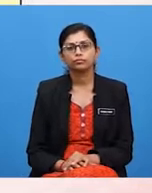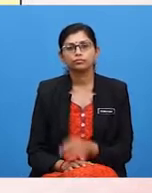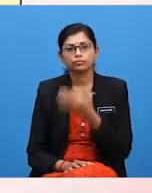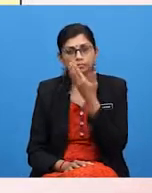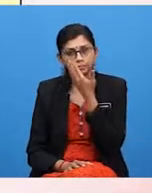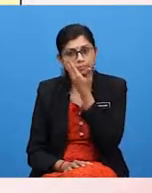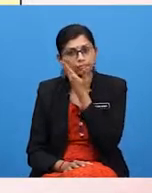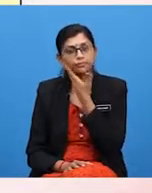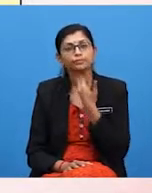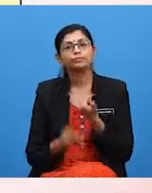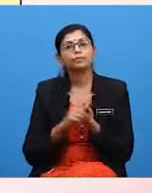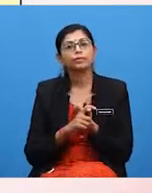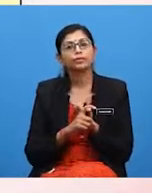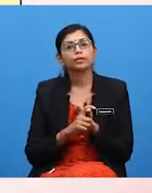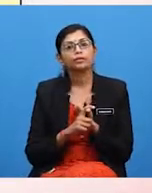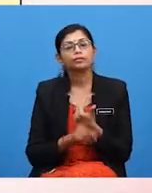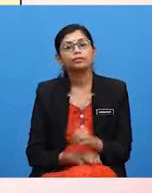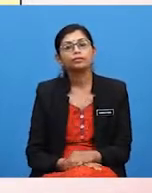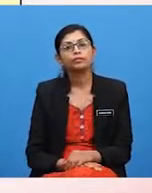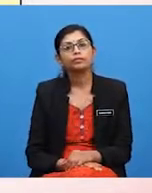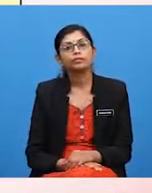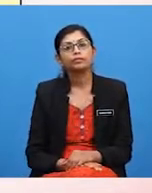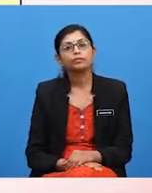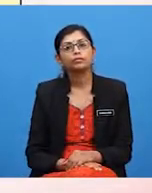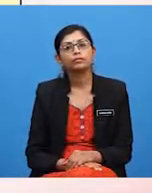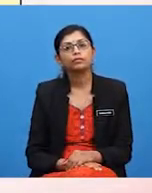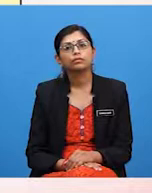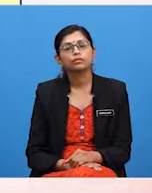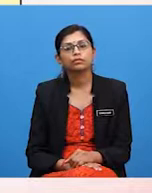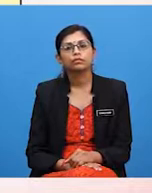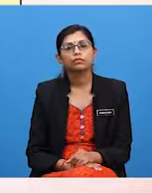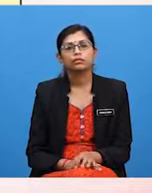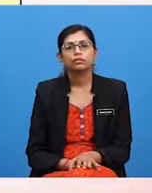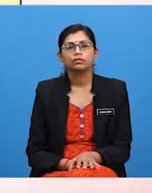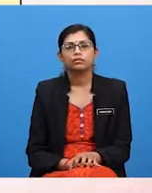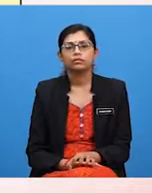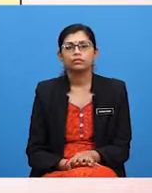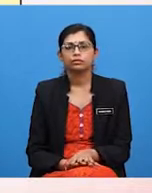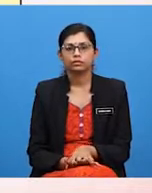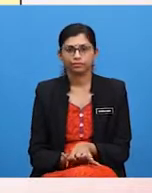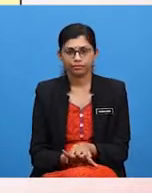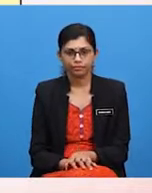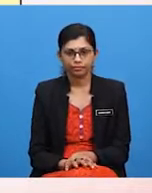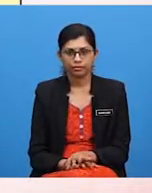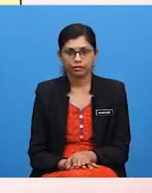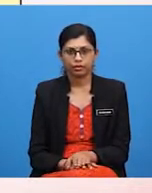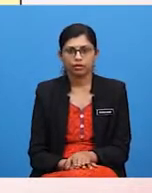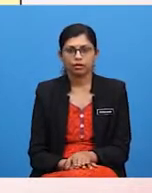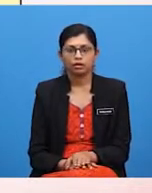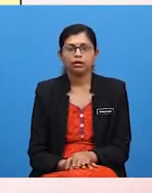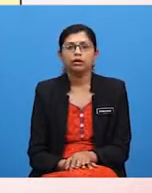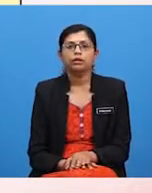Pertama, pertumbuhan tumbuhan yang mengalami pertumbuhan sekunder